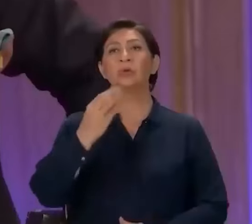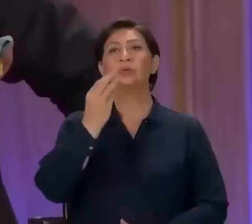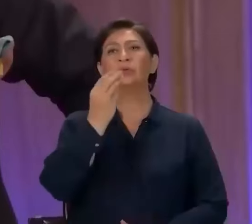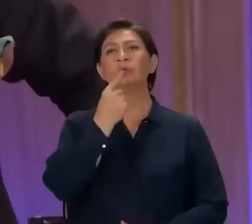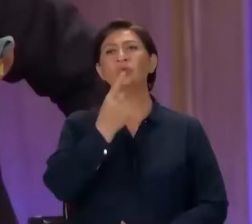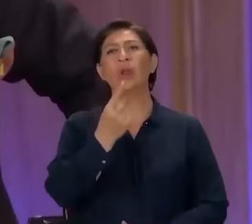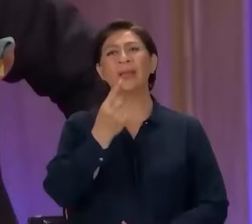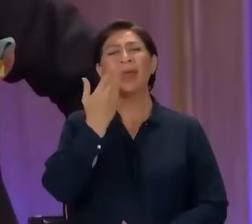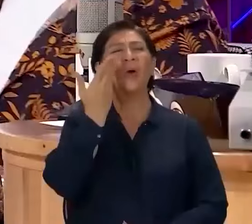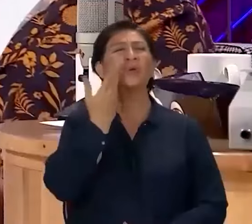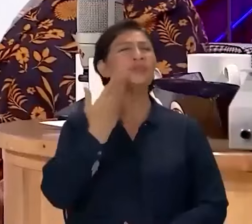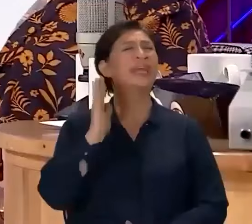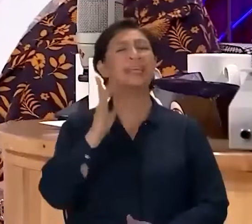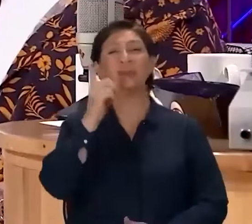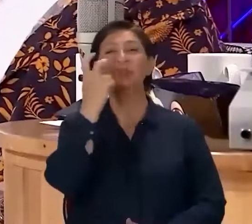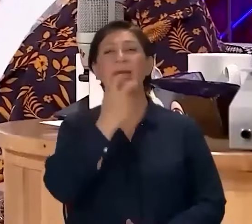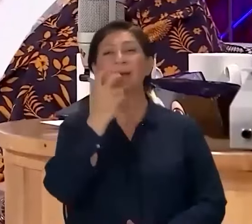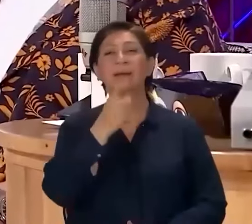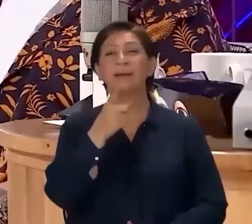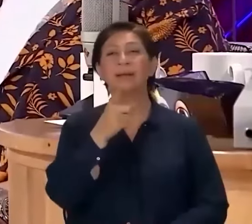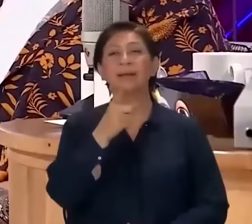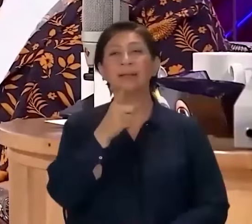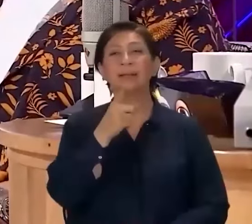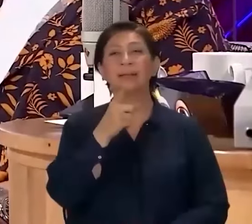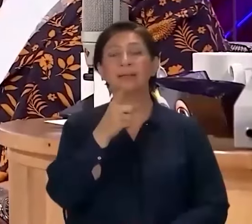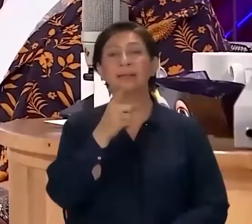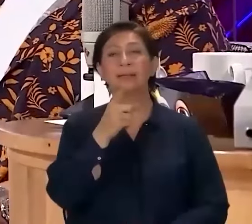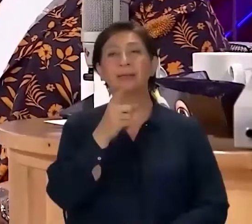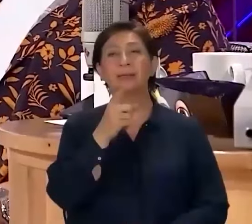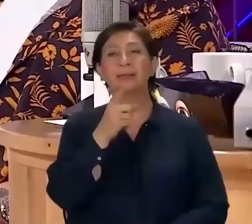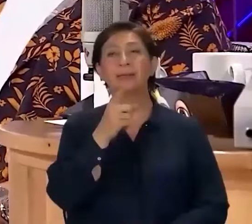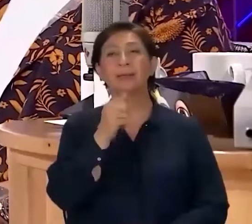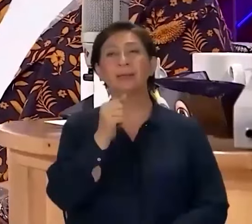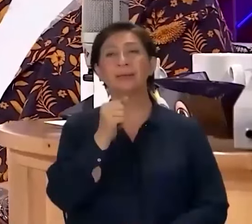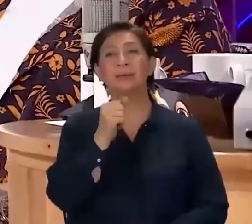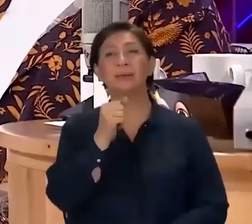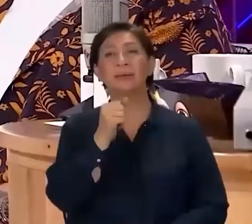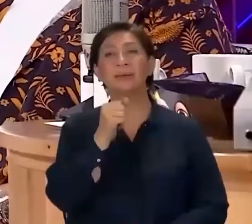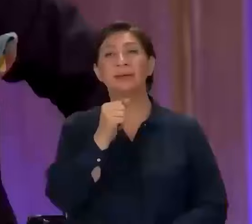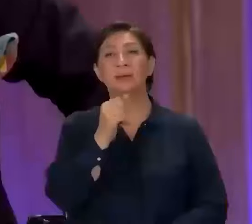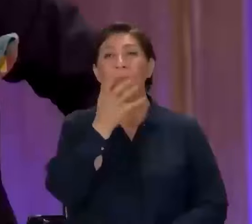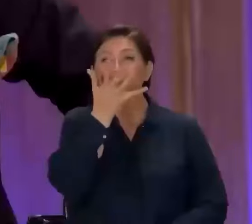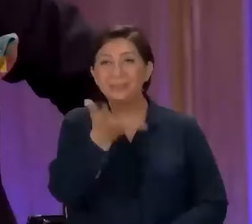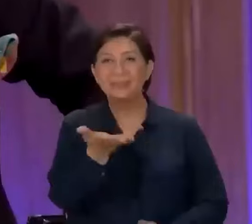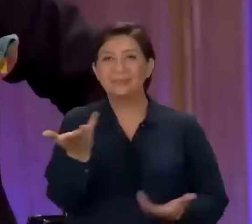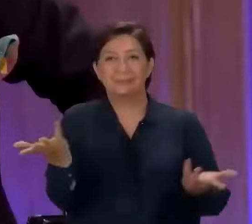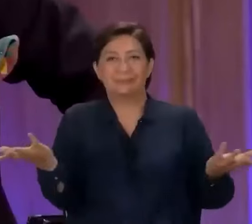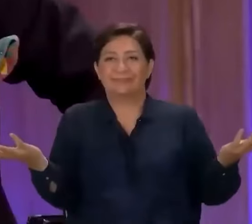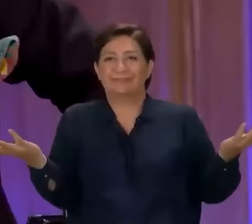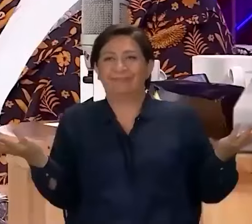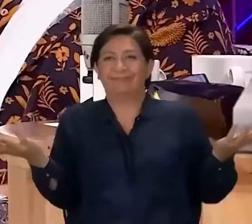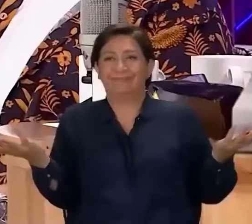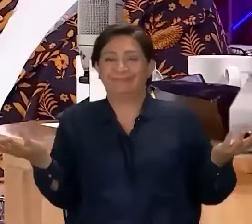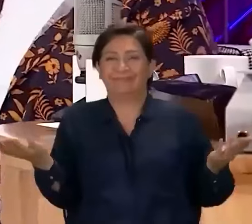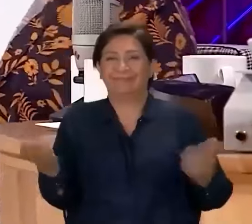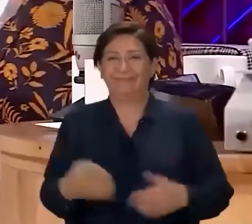söylemekten hoşlandığım bir şarkı. Söyle ismini. Açık. Denedi. Kussaydın daha iyi anlaşılır.